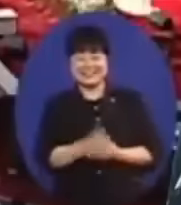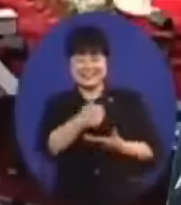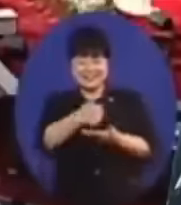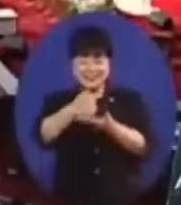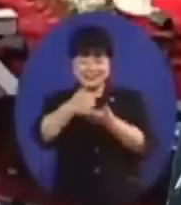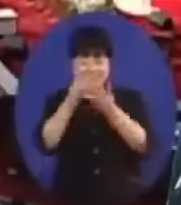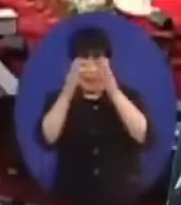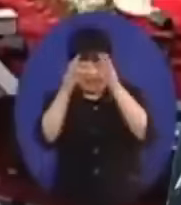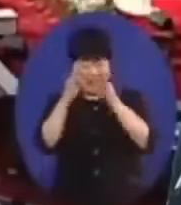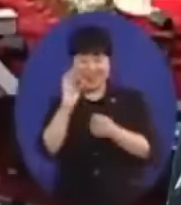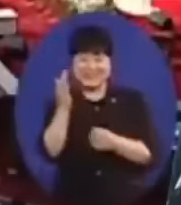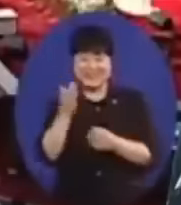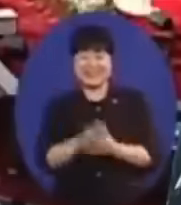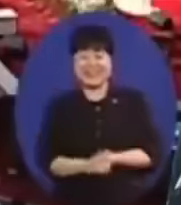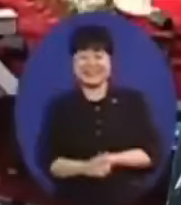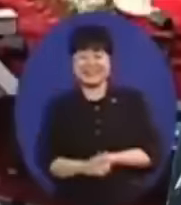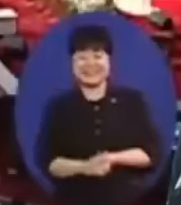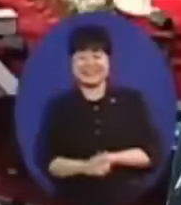주님을 바라보아야 되는 것입니다.